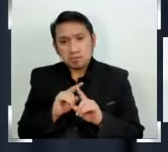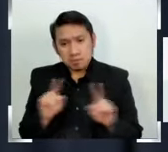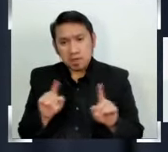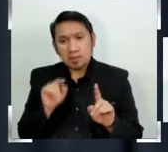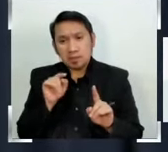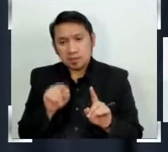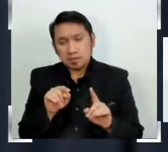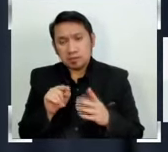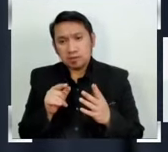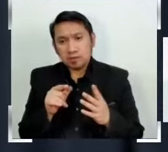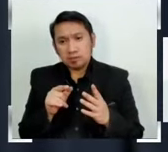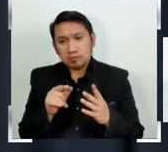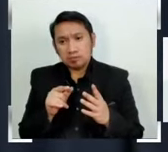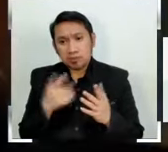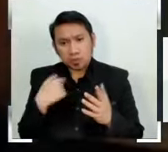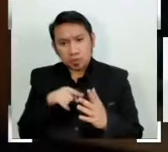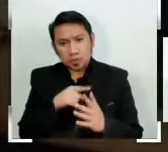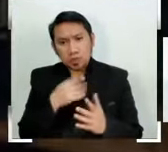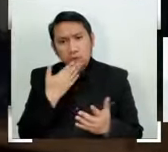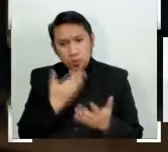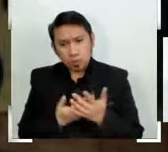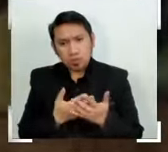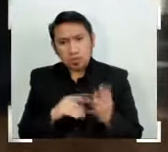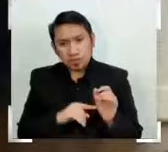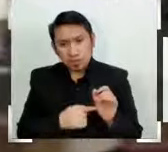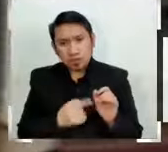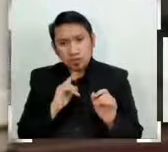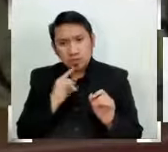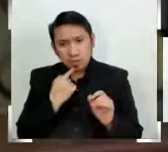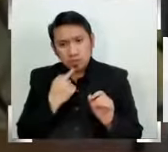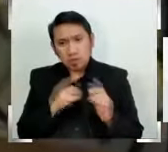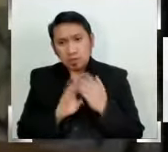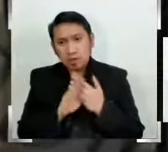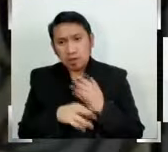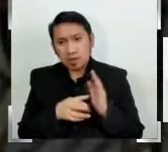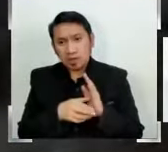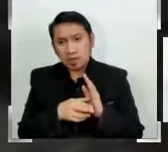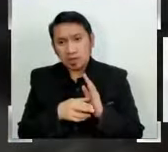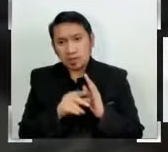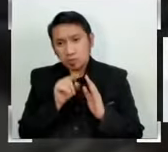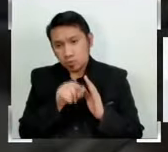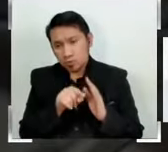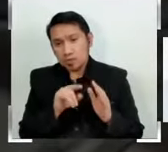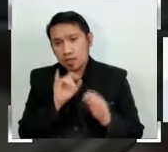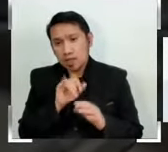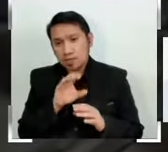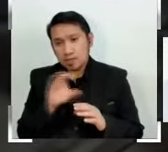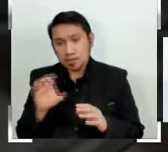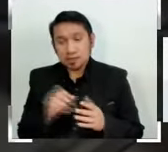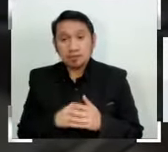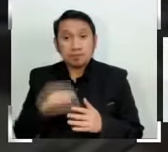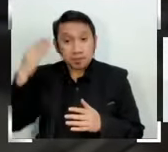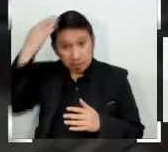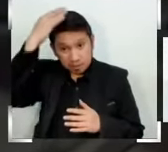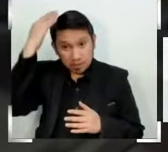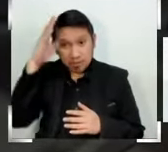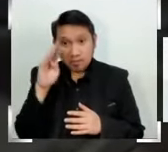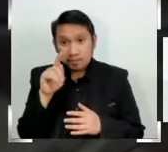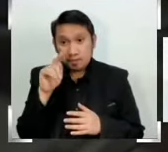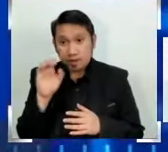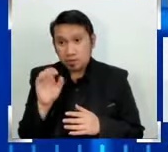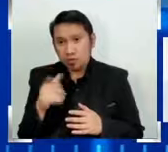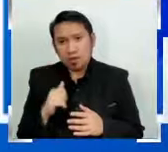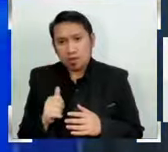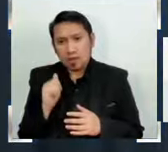pag-aaral na bumalik sa ICC. Isa sa umaalma sa resolusyon, si Senador Bato de la Rosa na naging PNP chief noong war